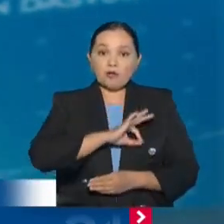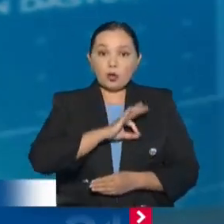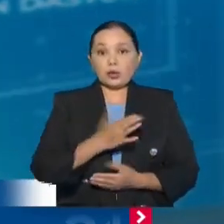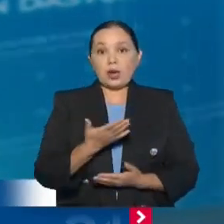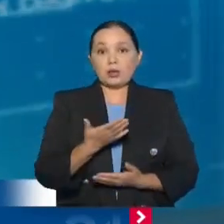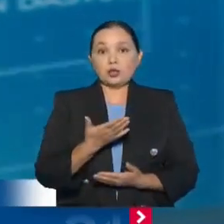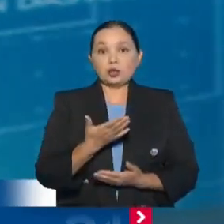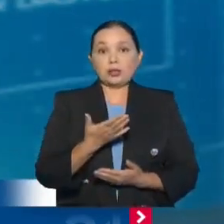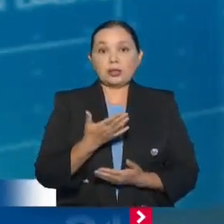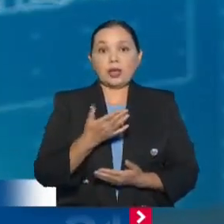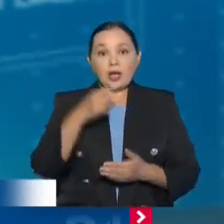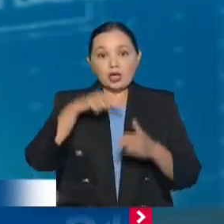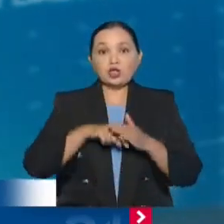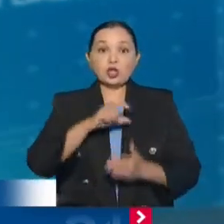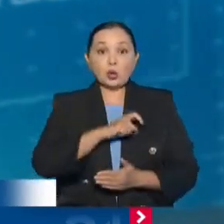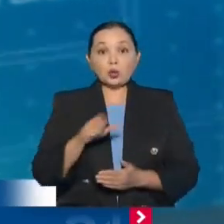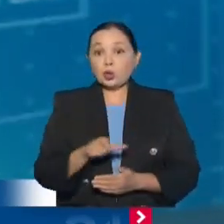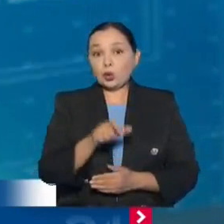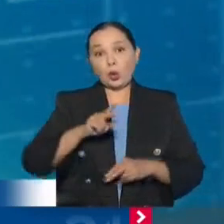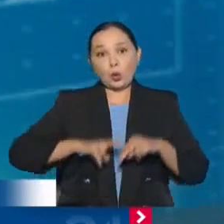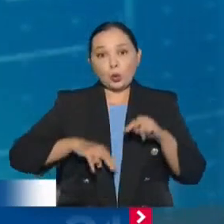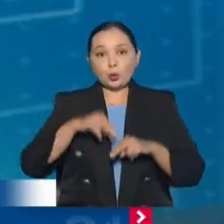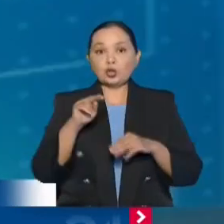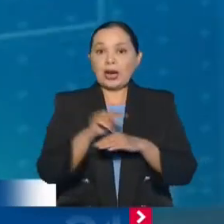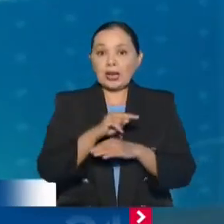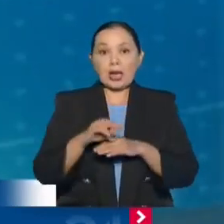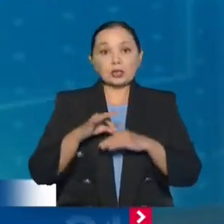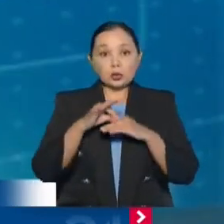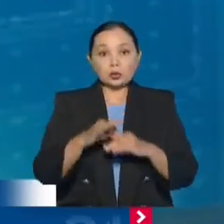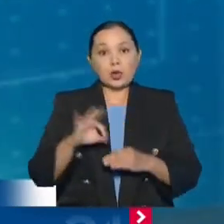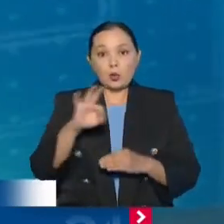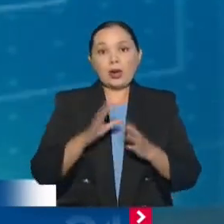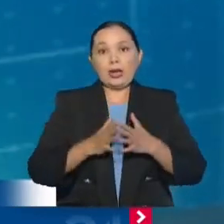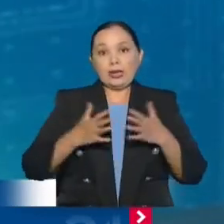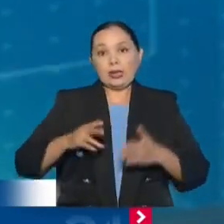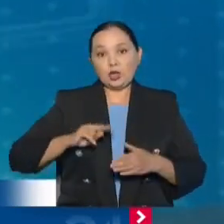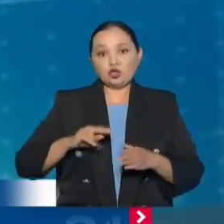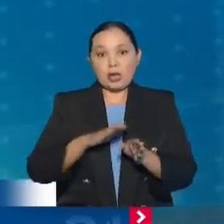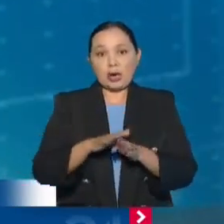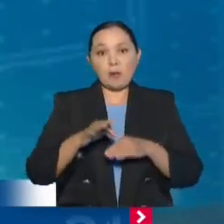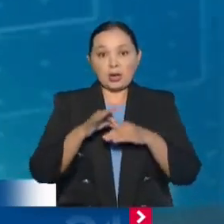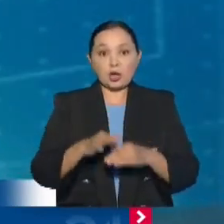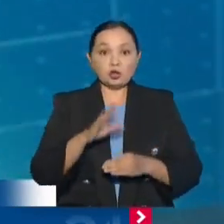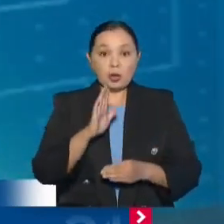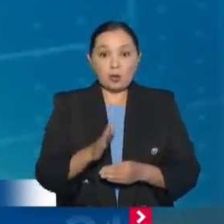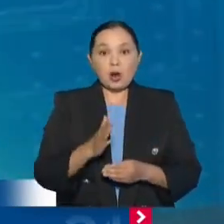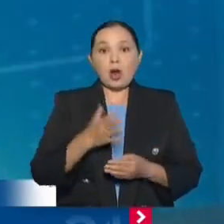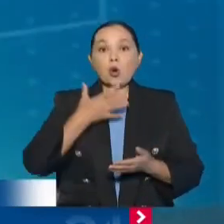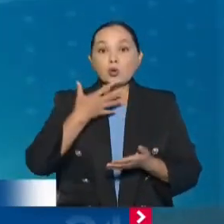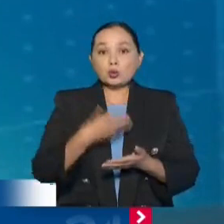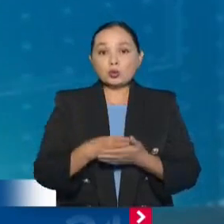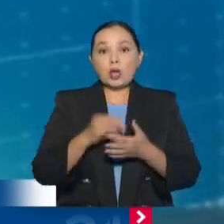va ichki xo'jalik yo'llarini qurish, rekonstruksiya qilish borasida keng ko'lamli ishlar amalga oshirilib kelmoqda.